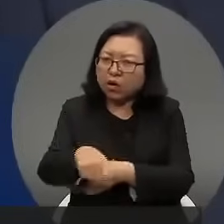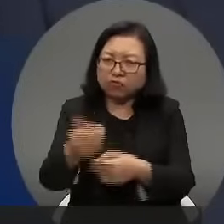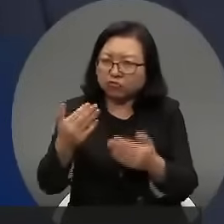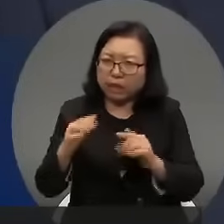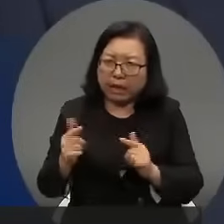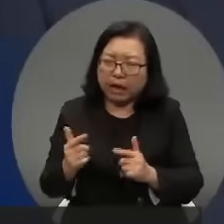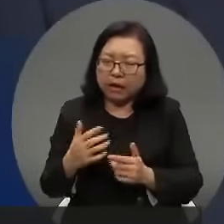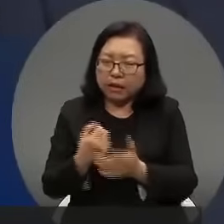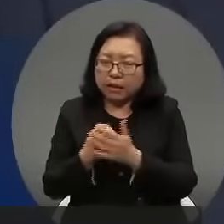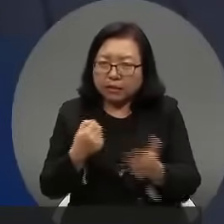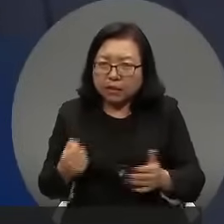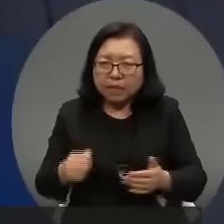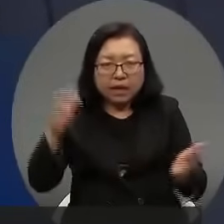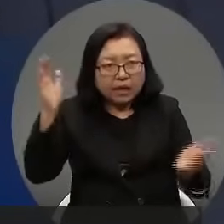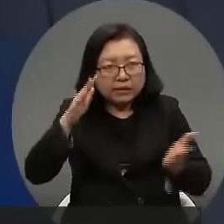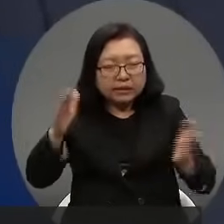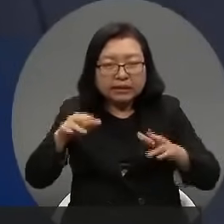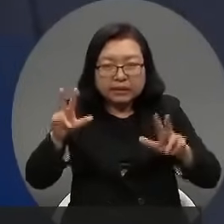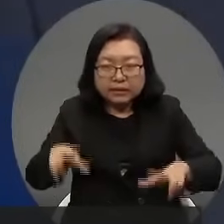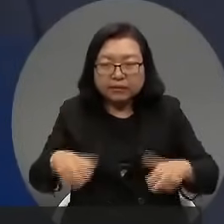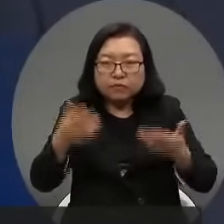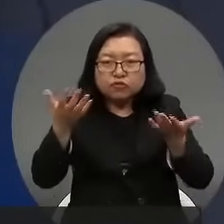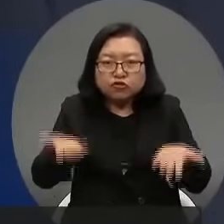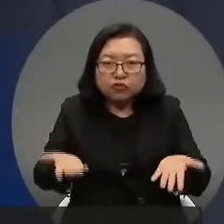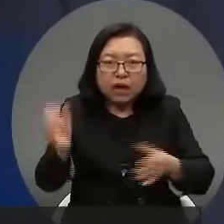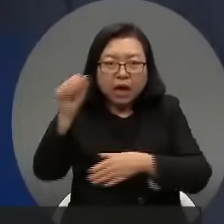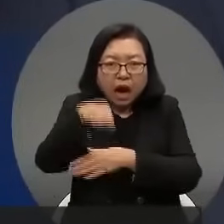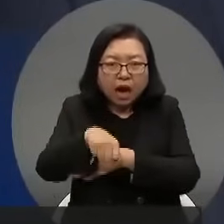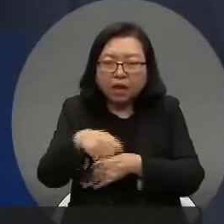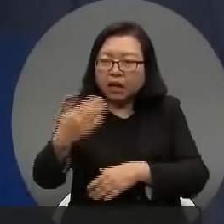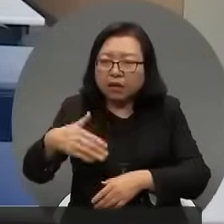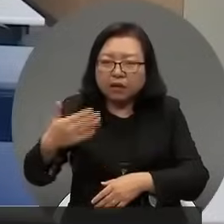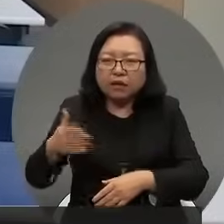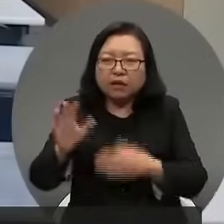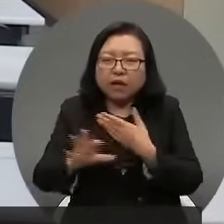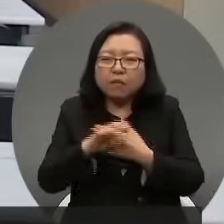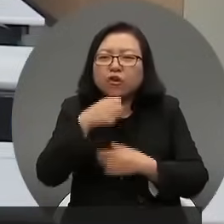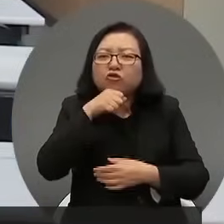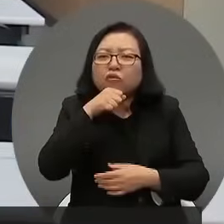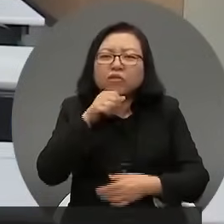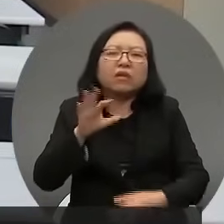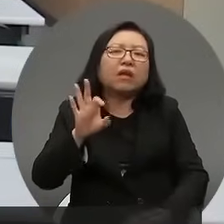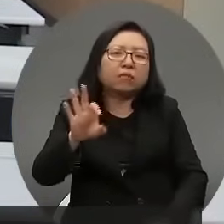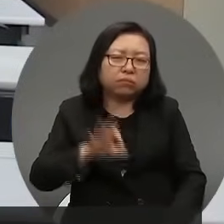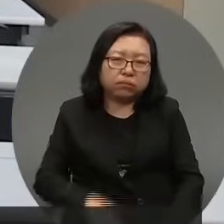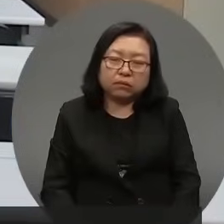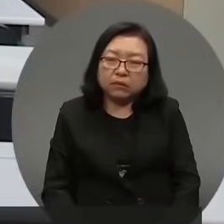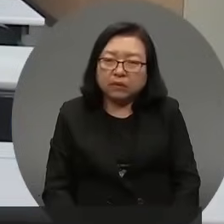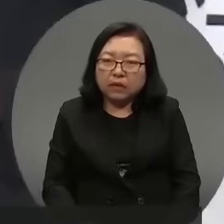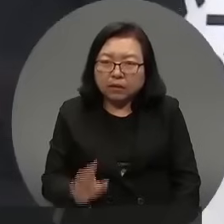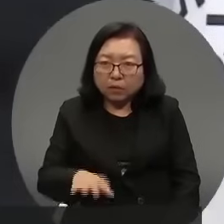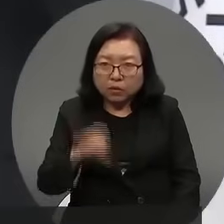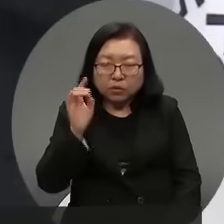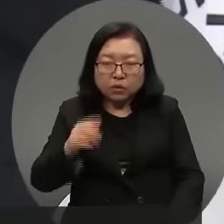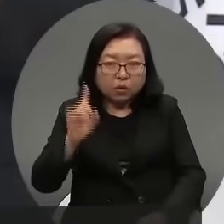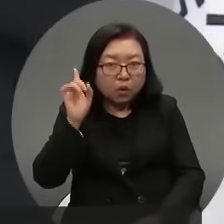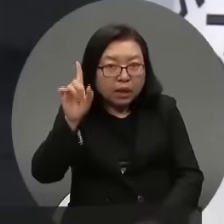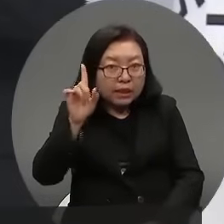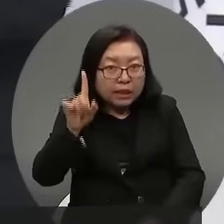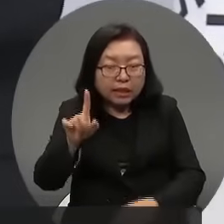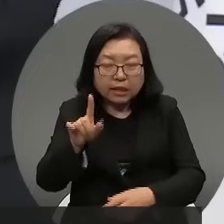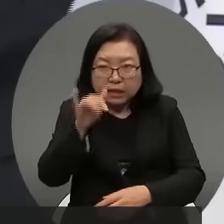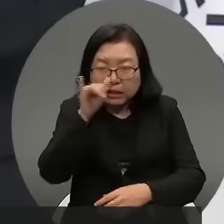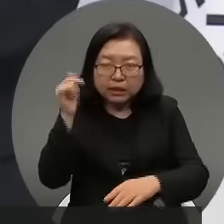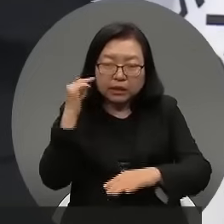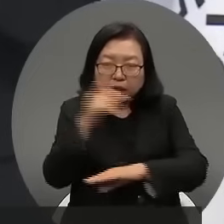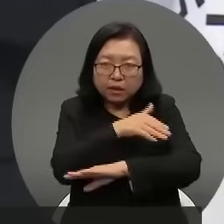학생들은 휴학을 안 한 상태예요. 그러면 F를 받게 되는 거죠. 한편 정부가 당초 내일 예정됐던 전공의 면허